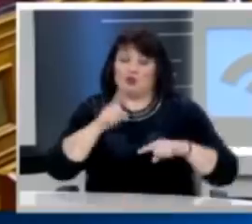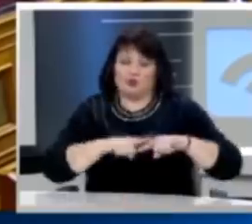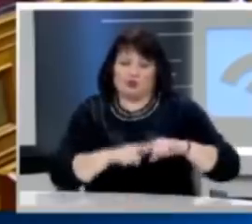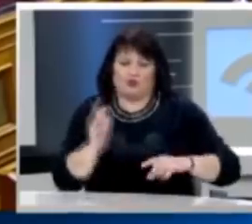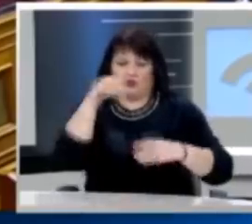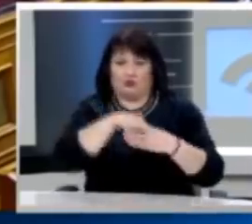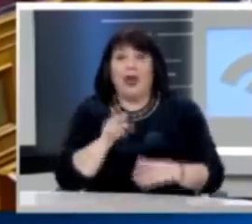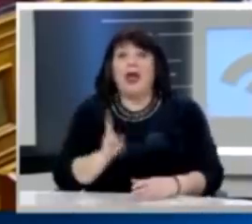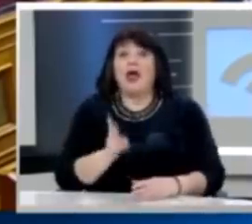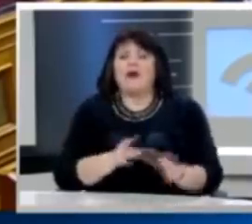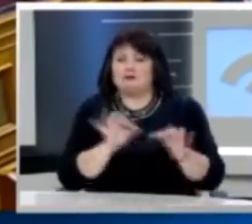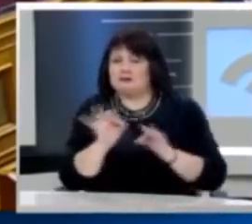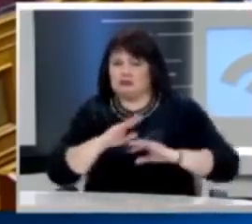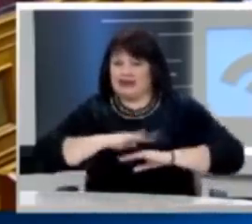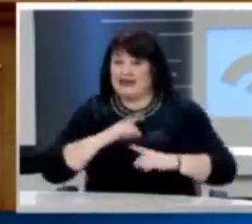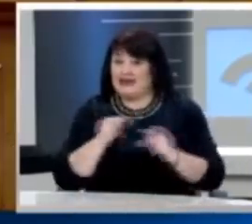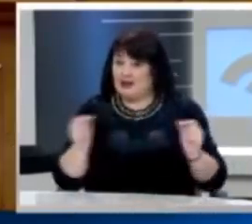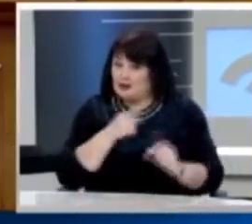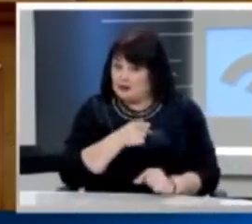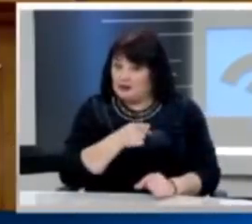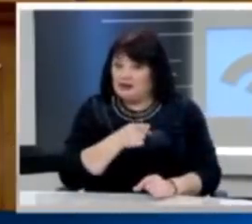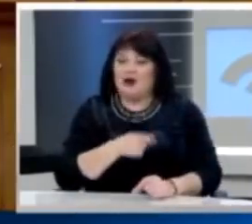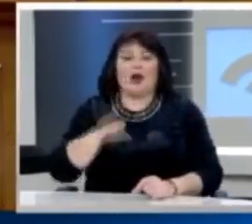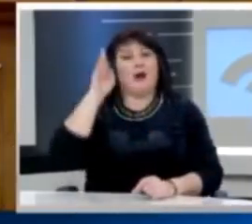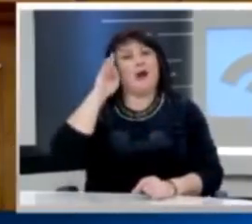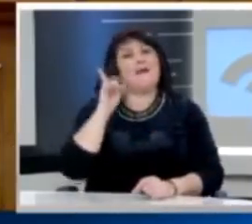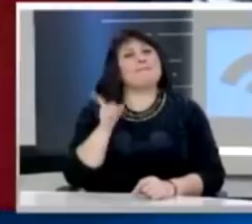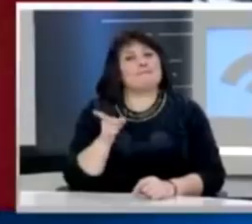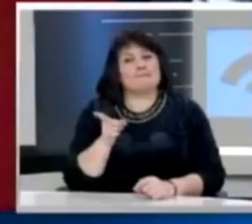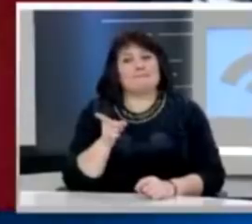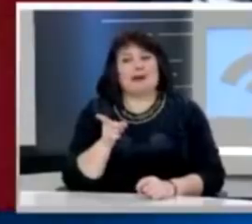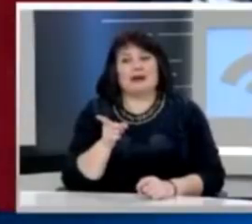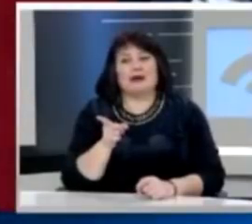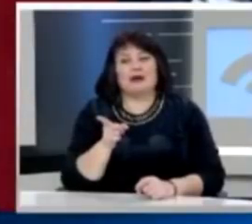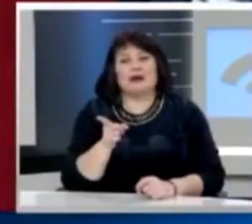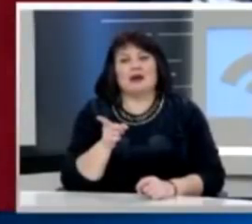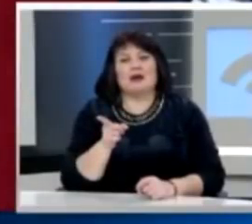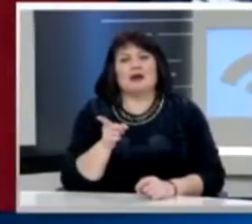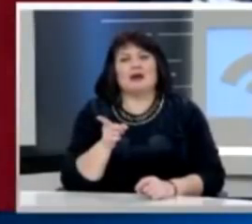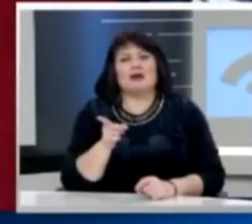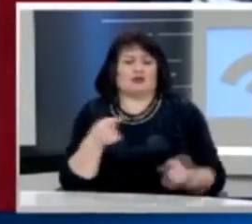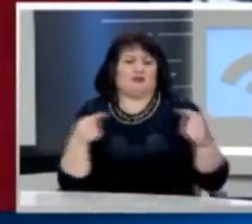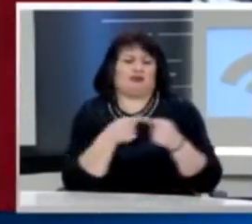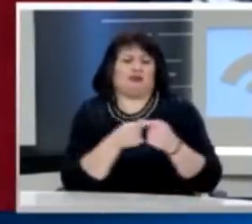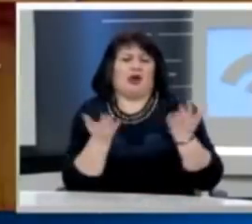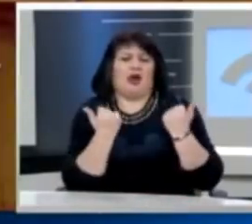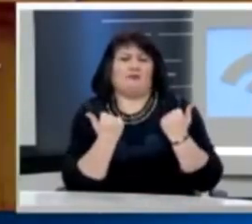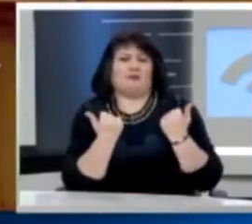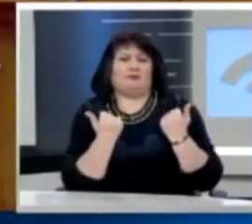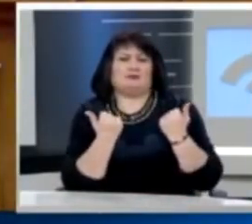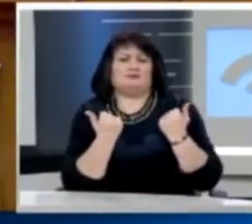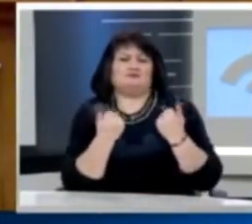χώρας στα επικίνδυνα σχέδια του ΝΑΤΟ, των Ηνωμένων Πολιτειών της Αμερικής, καμιά αντιπαράθεση,